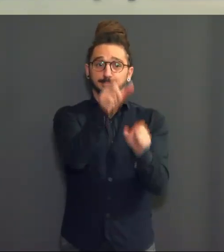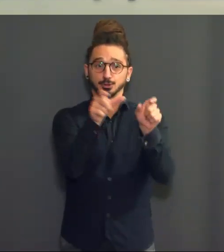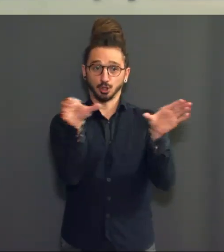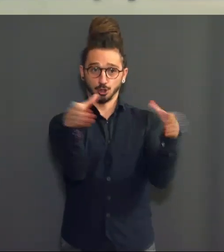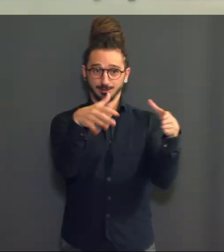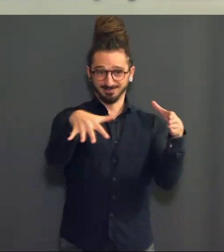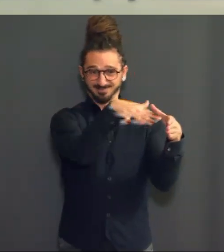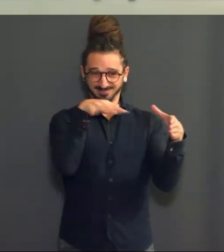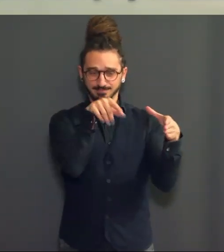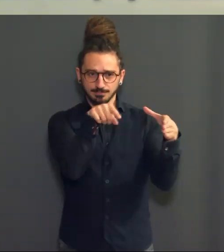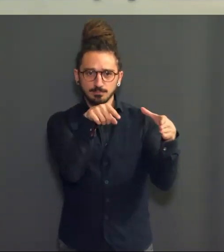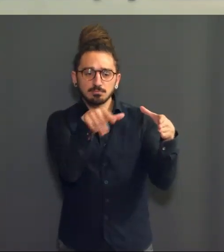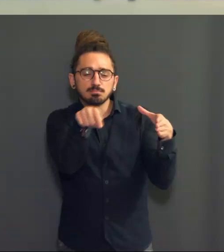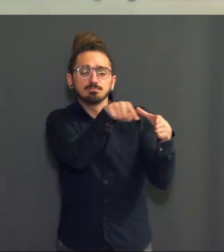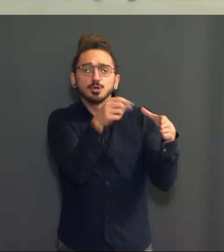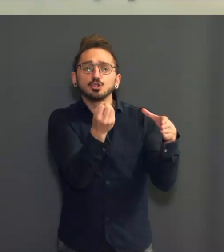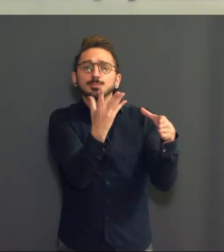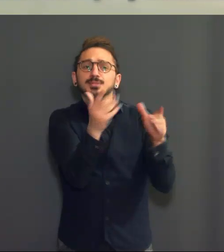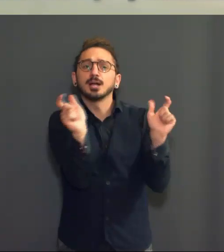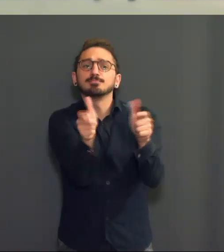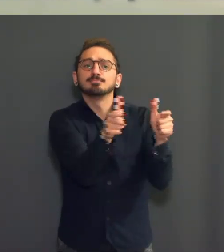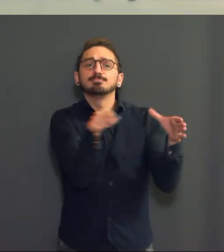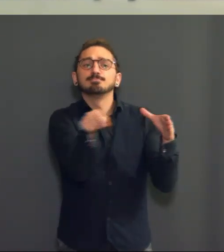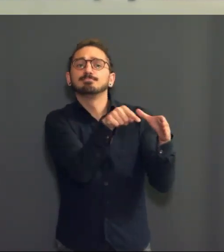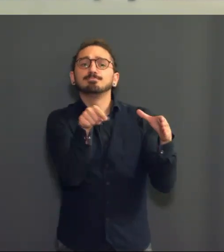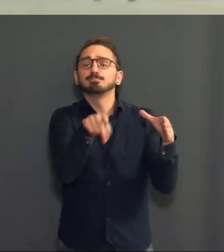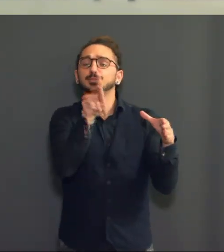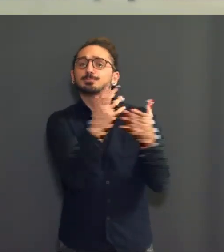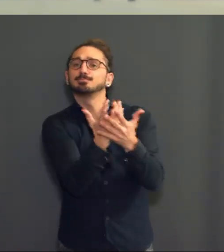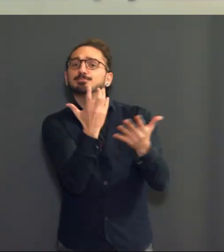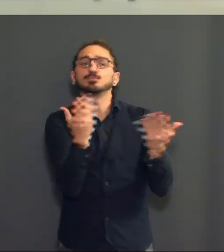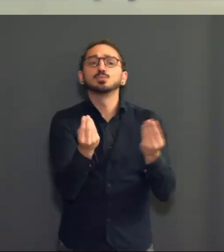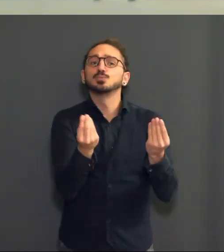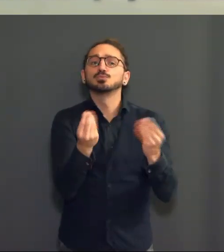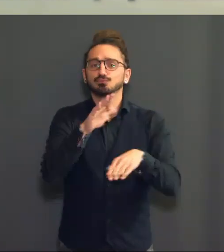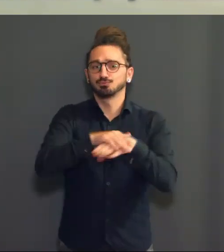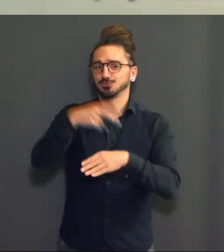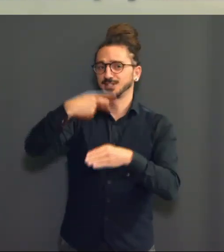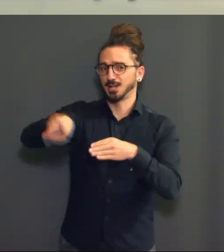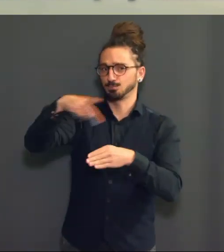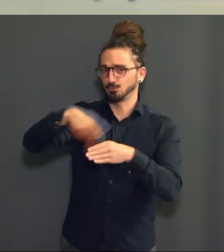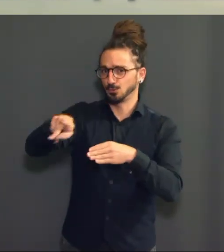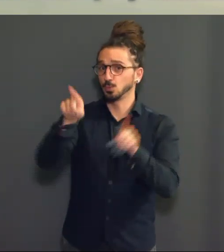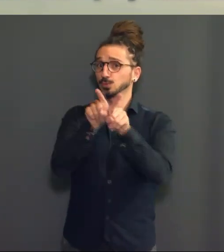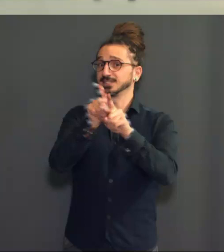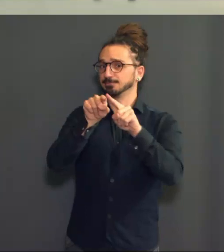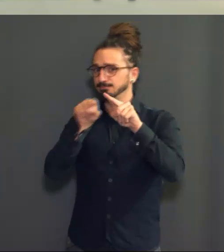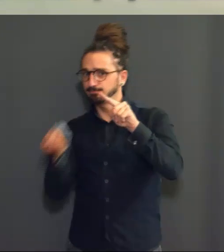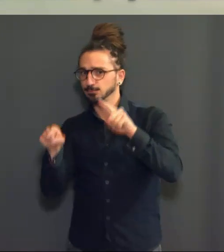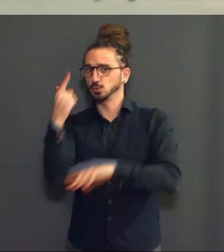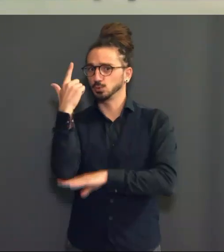la province de Namur, suivie de la province du Luxembourg. Le nombre de nouveaux